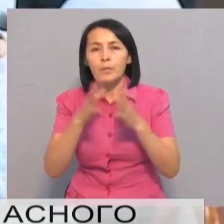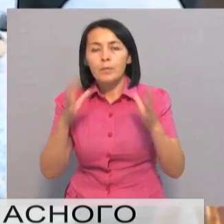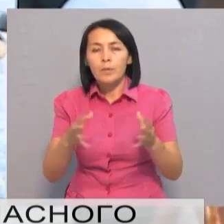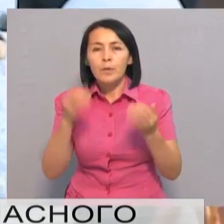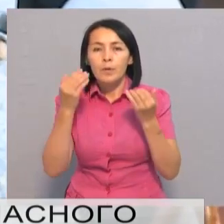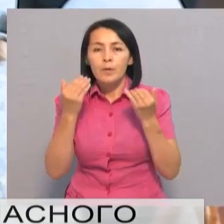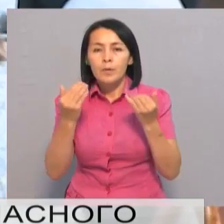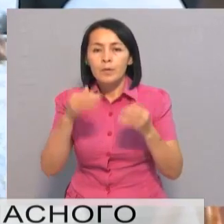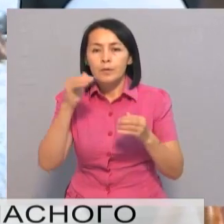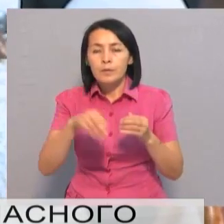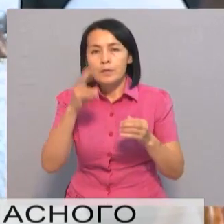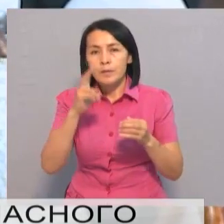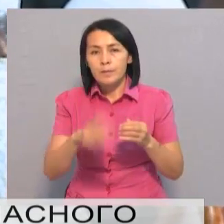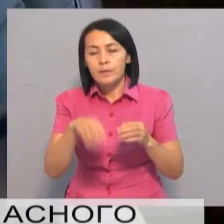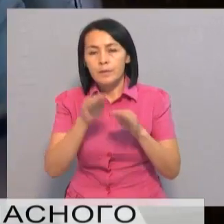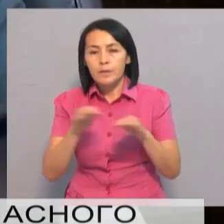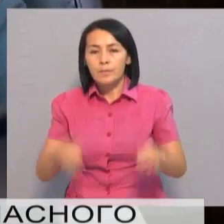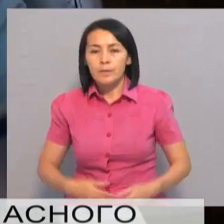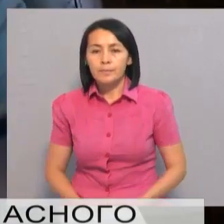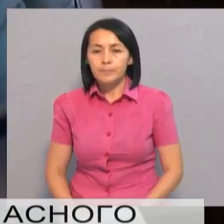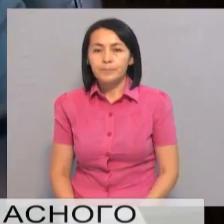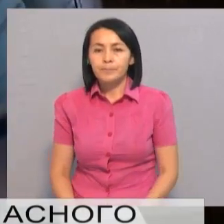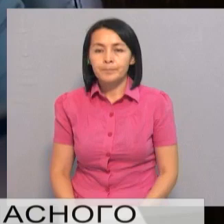чем 1200 детьми.